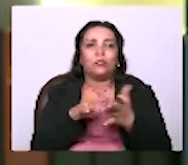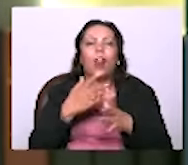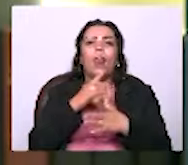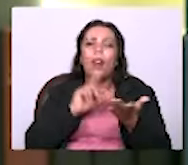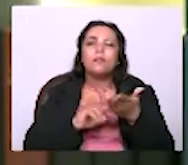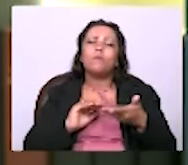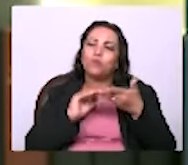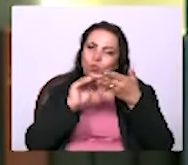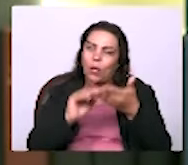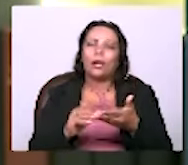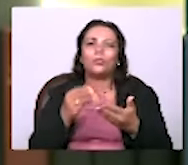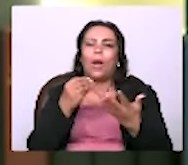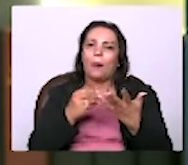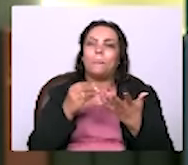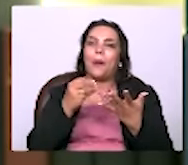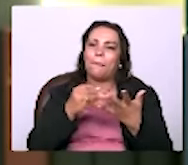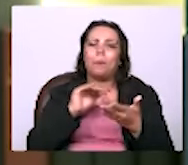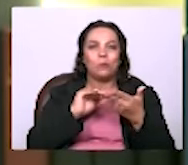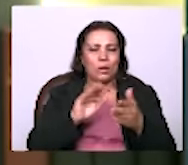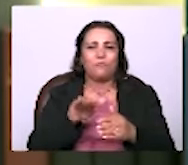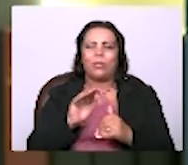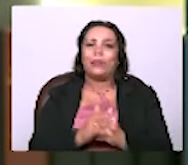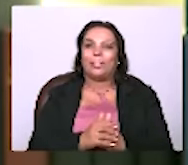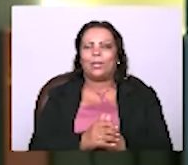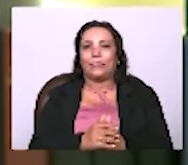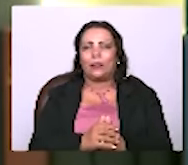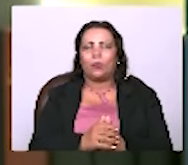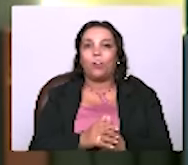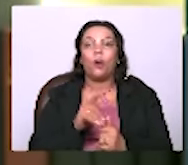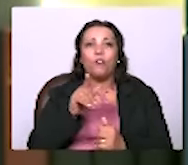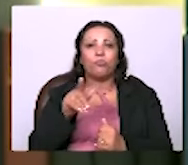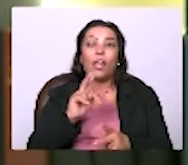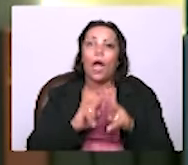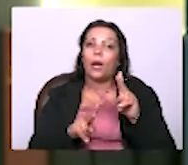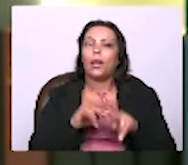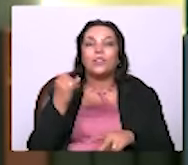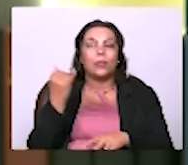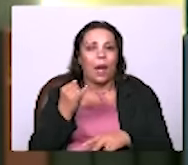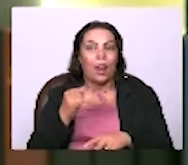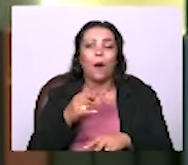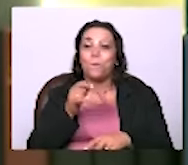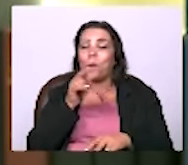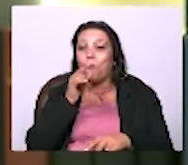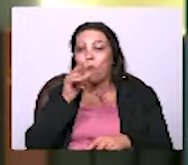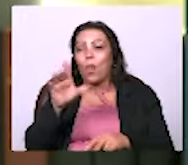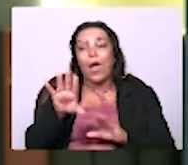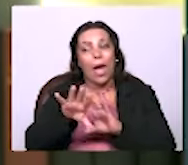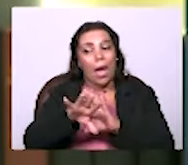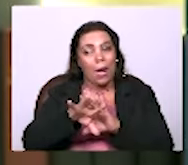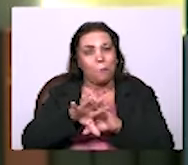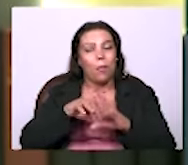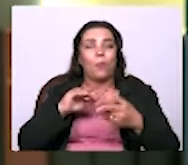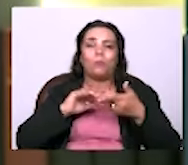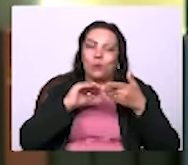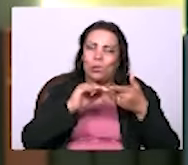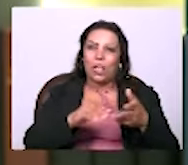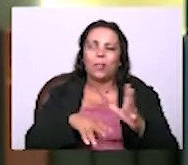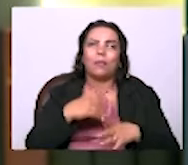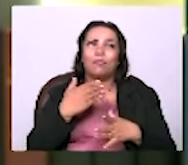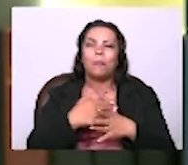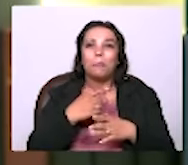بايده شويه بشويه في مهام سهله نحاول ان احنا نساعده ان ياخد قرار ربما